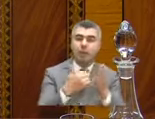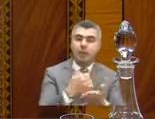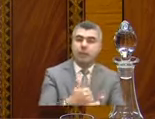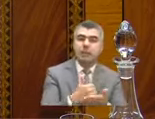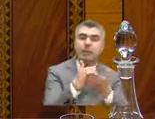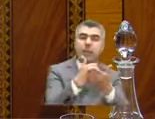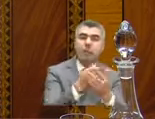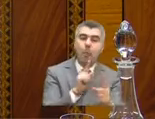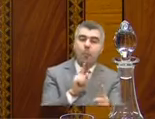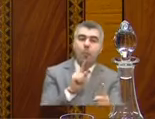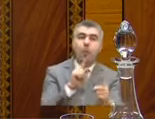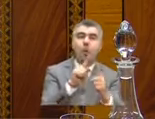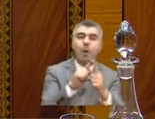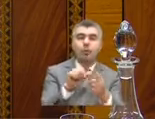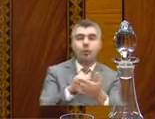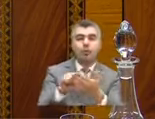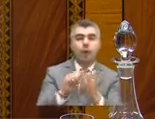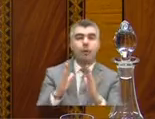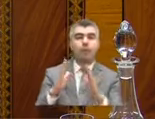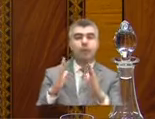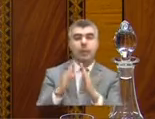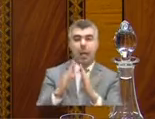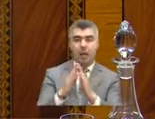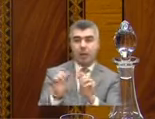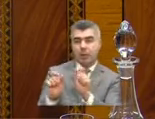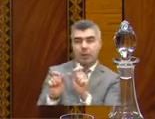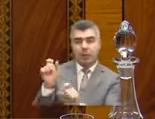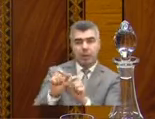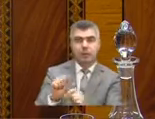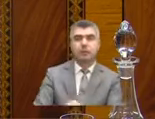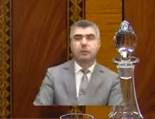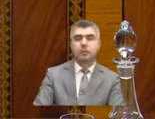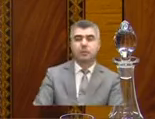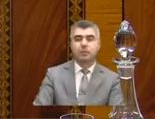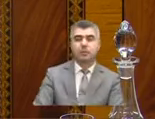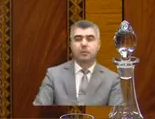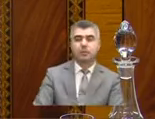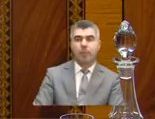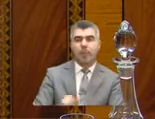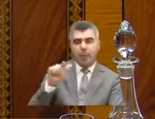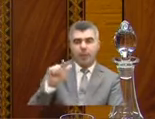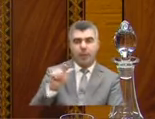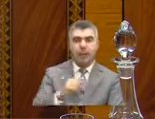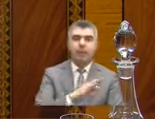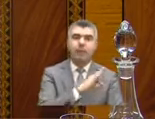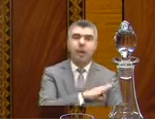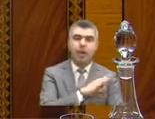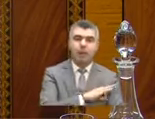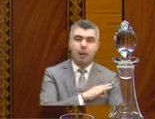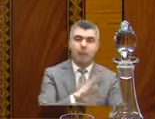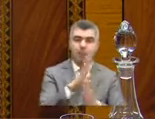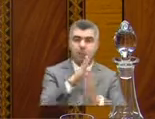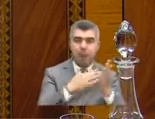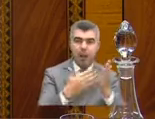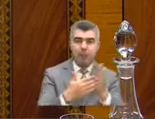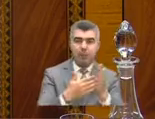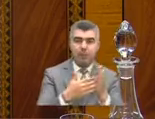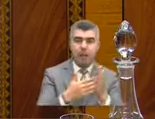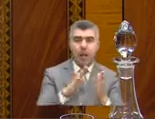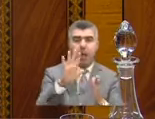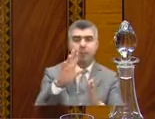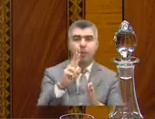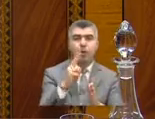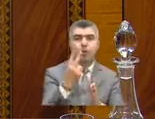المباشر لاقتناء السكن الرئيسي، فلقد استفاد من هذا البرنامج أزيد من